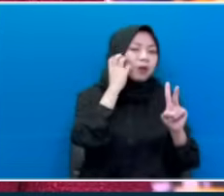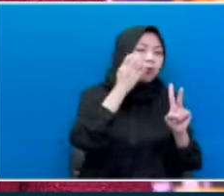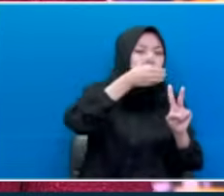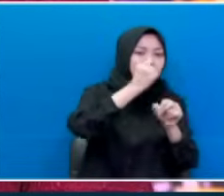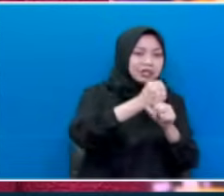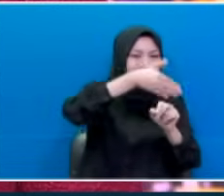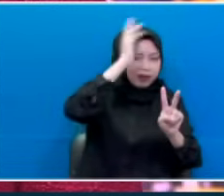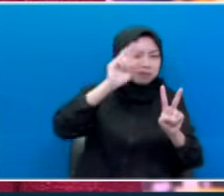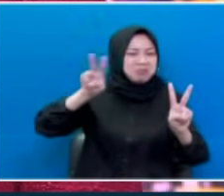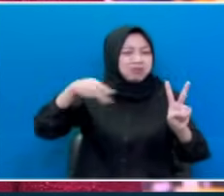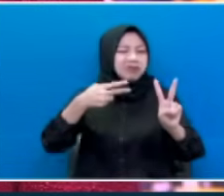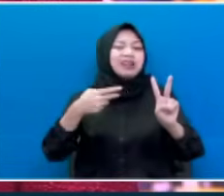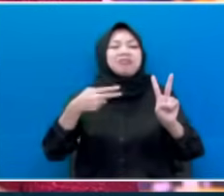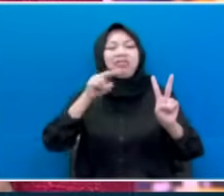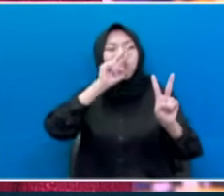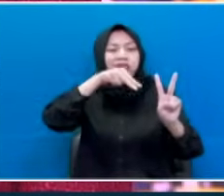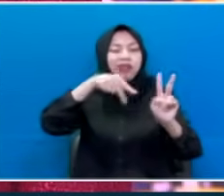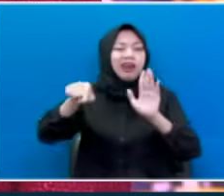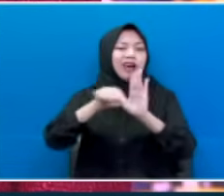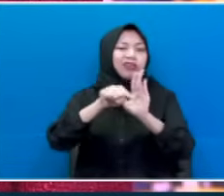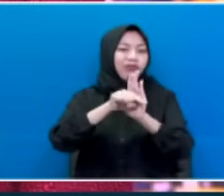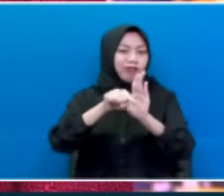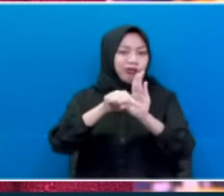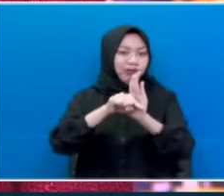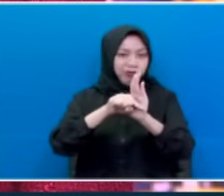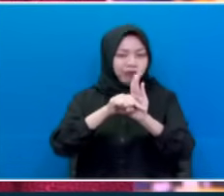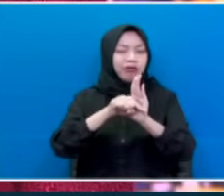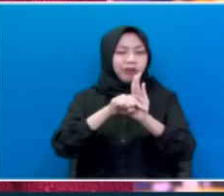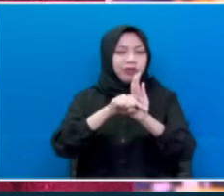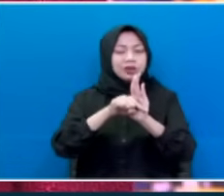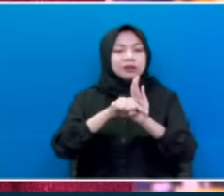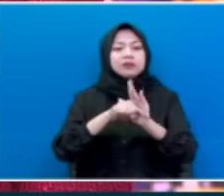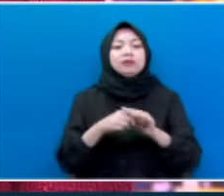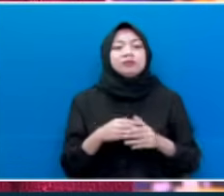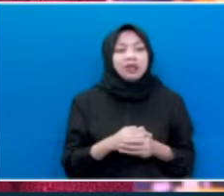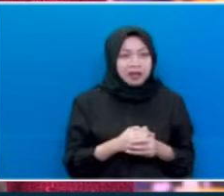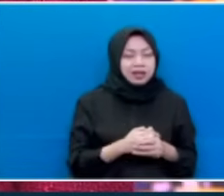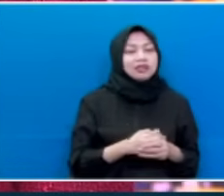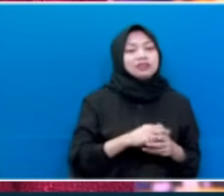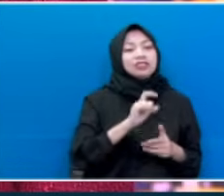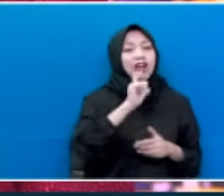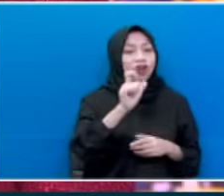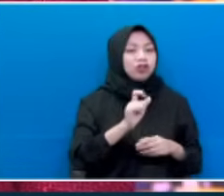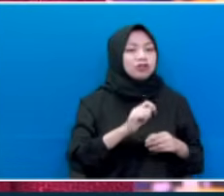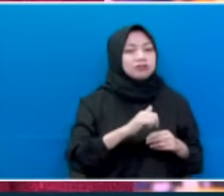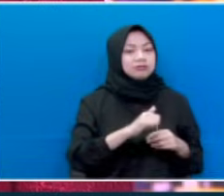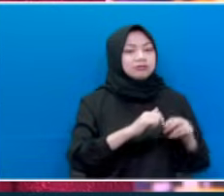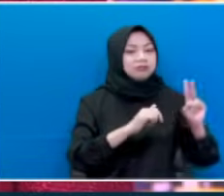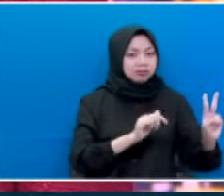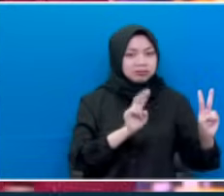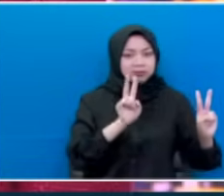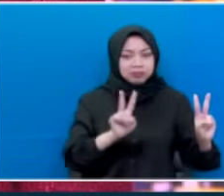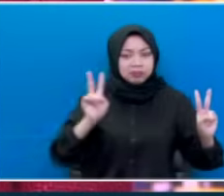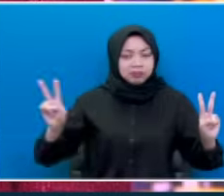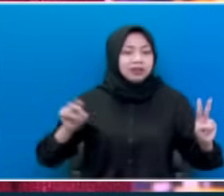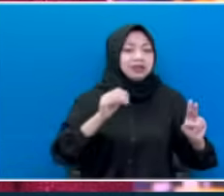Prabowo Gibran menurut anda sejauh mana dampak elektoral yang sangat mungkin dirasakan oleh tidak hanya ee Prabu tap